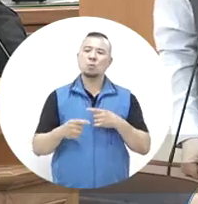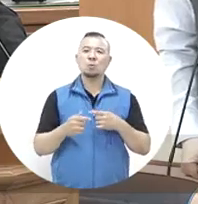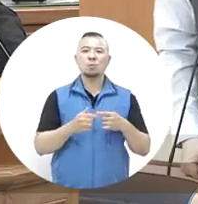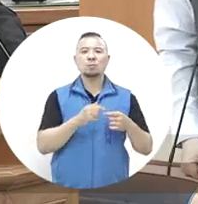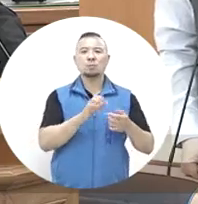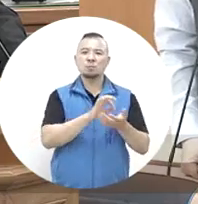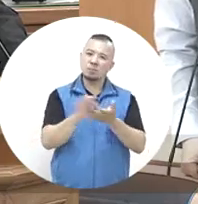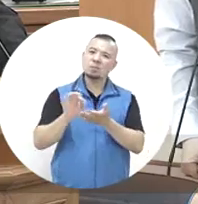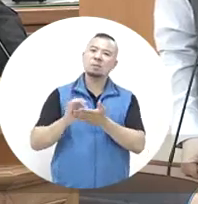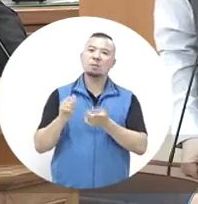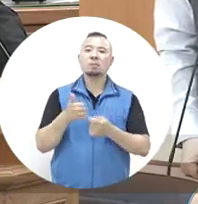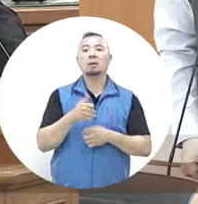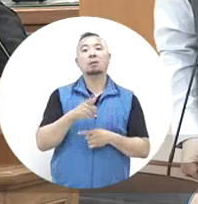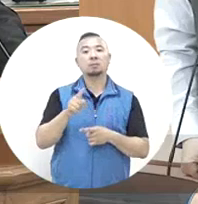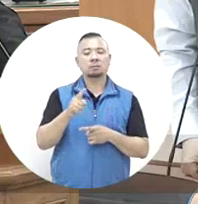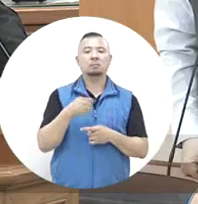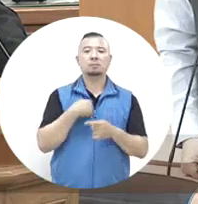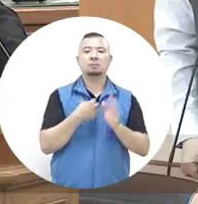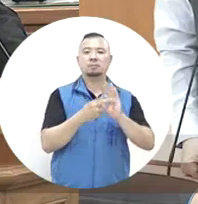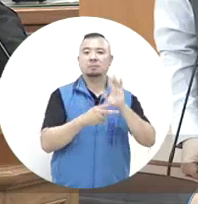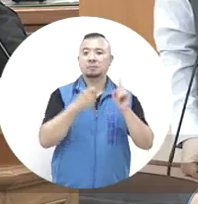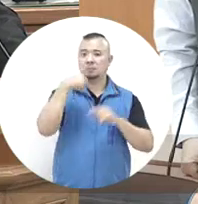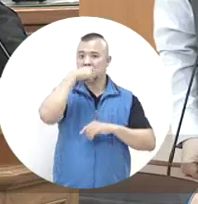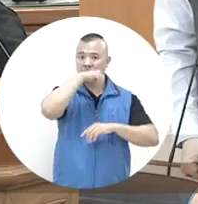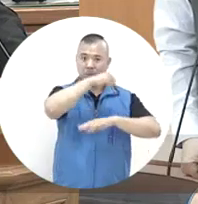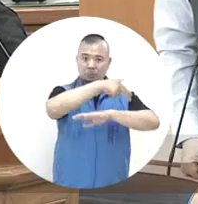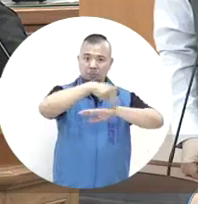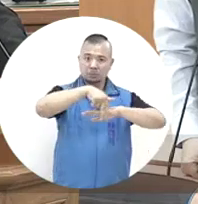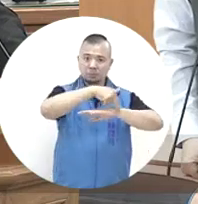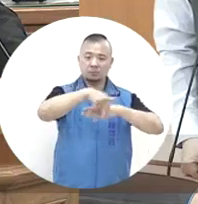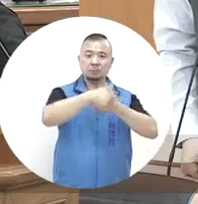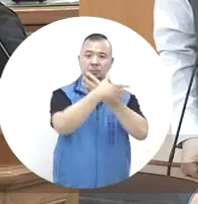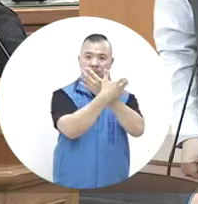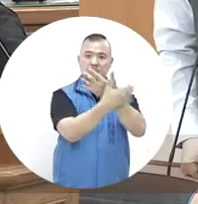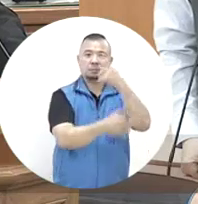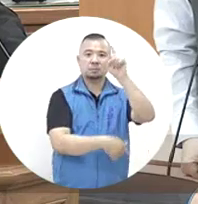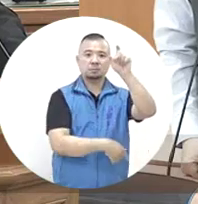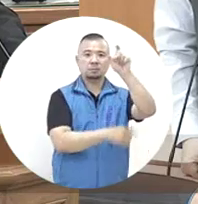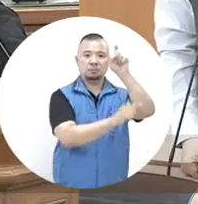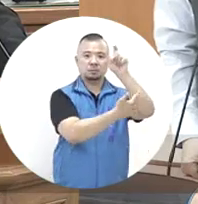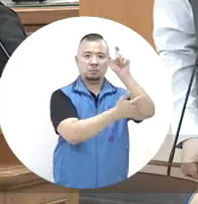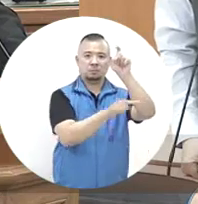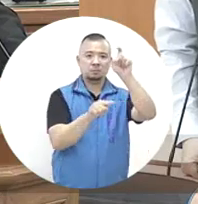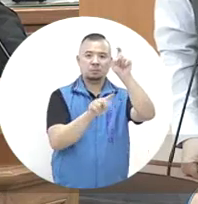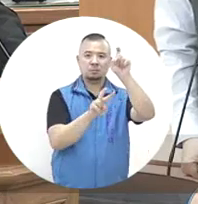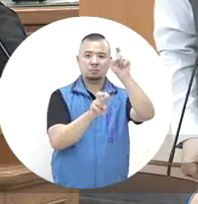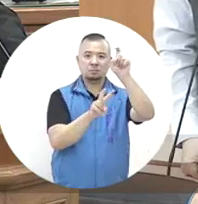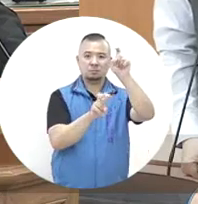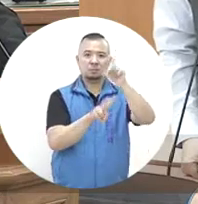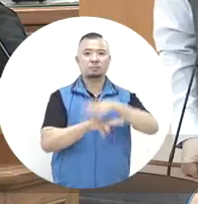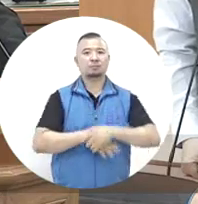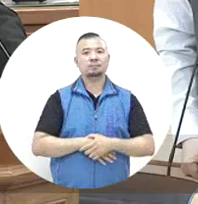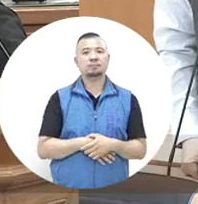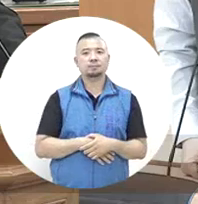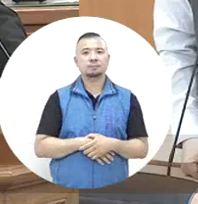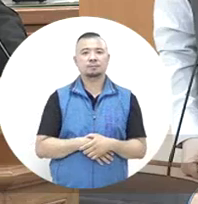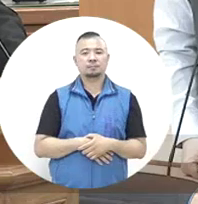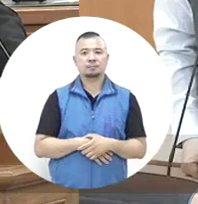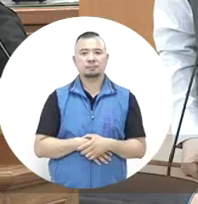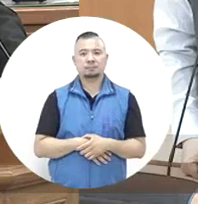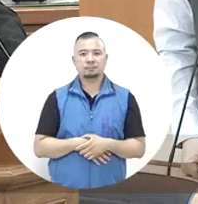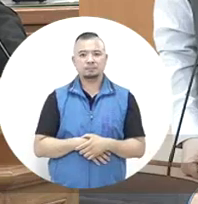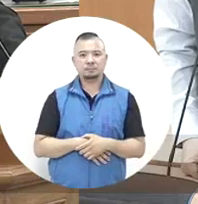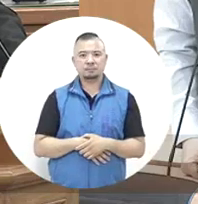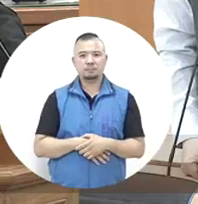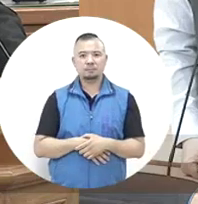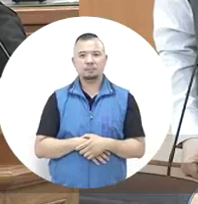告。所以台湾设计展在10月6号到10月22号，那这个部分我们也